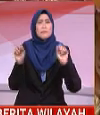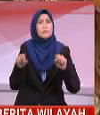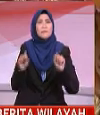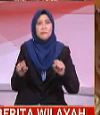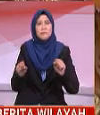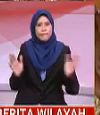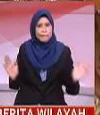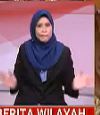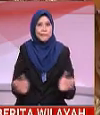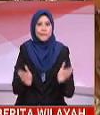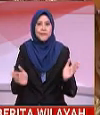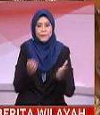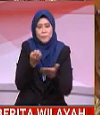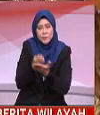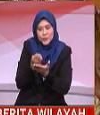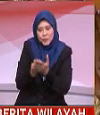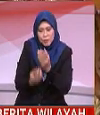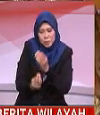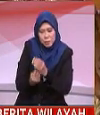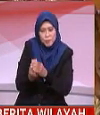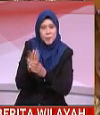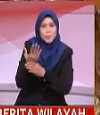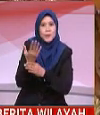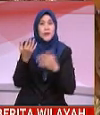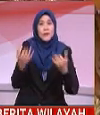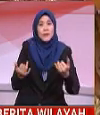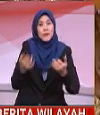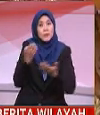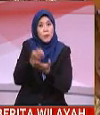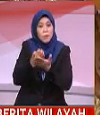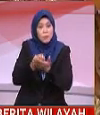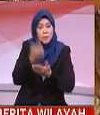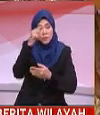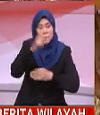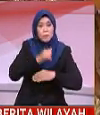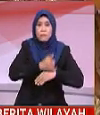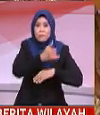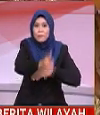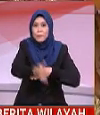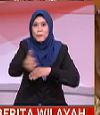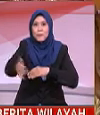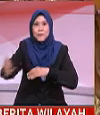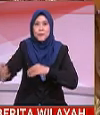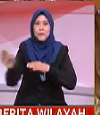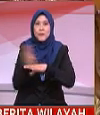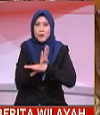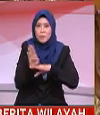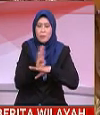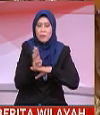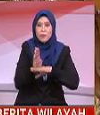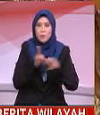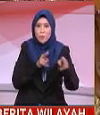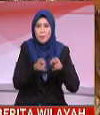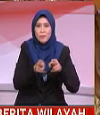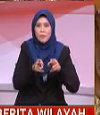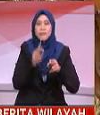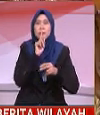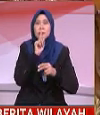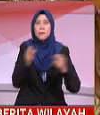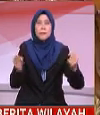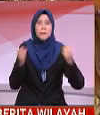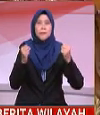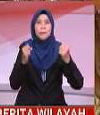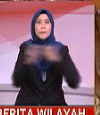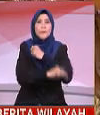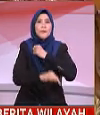negeri. Kaedah ekonomi rentas sempadan ini memanglah salah satu daripada kekuatan kepada